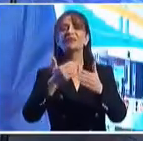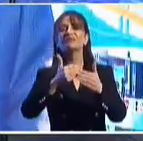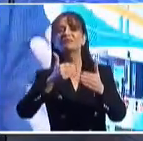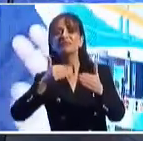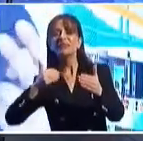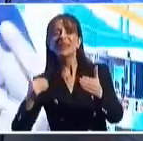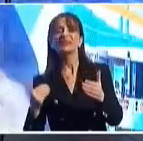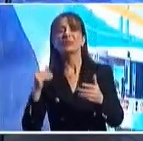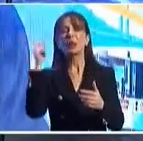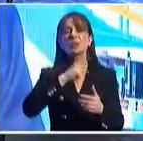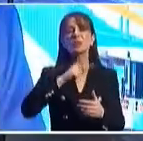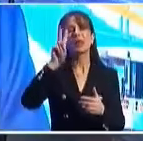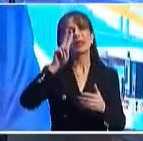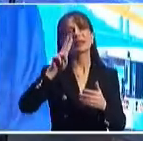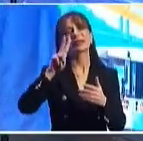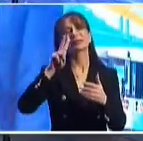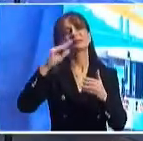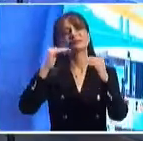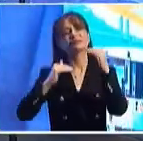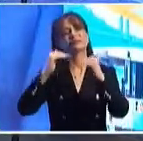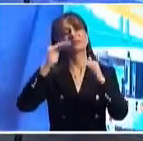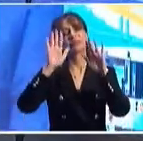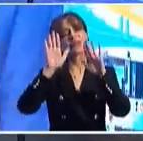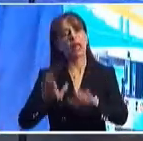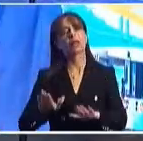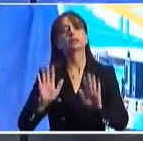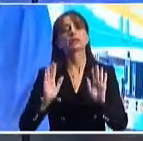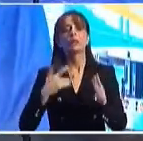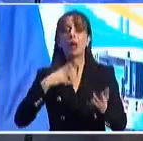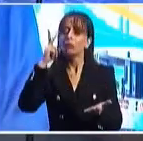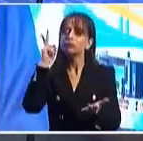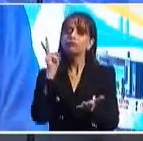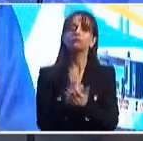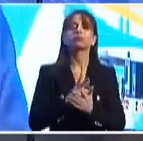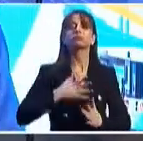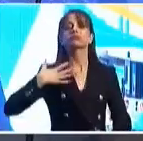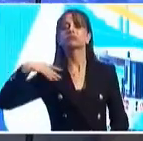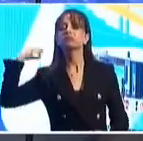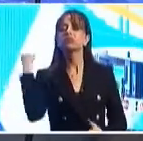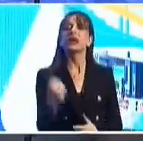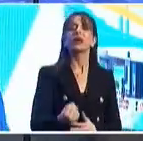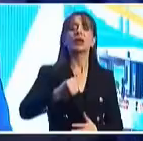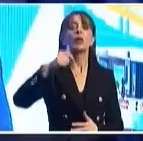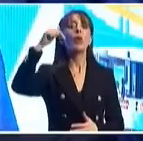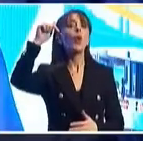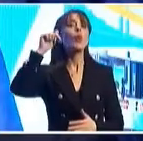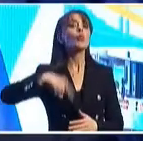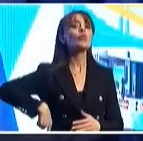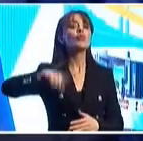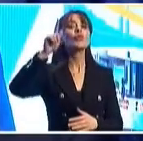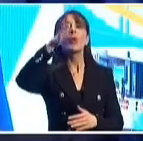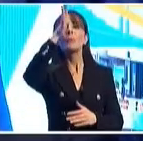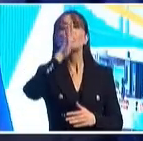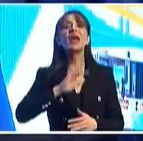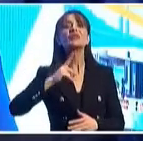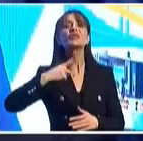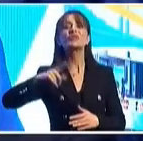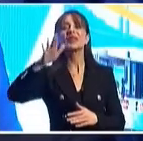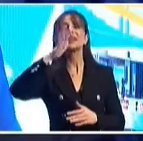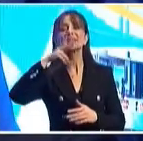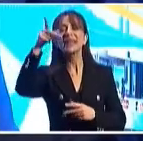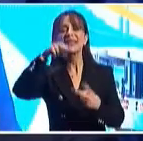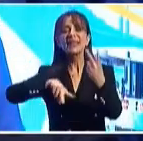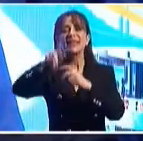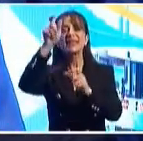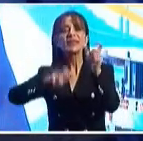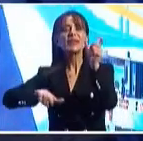%2 seviyesinde kaldı. Ama biz kararlıyız. Bugün 500 bin olan deniz yolcu sayımızı